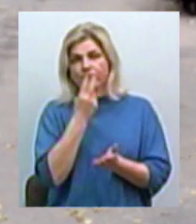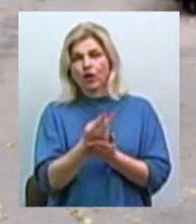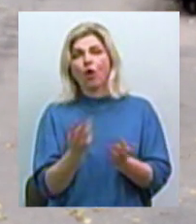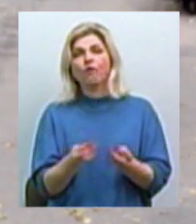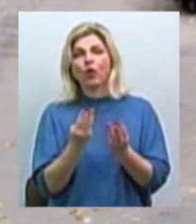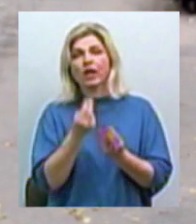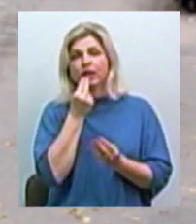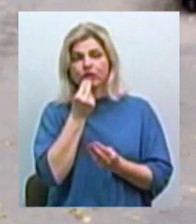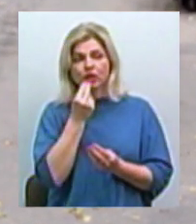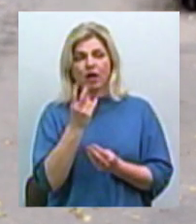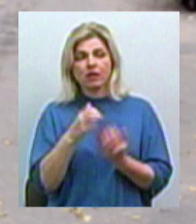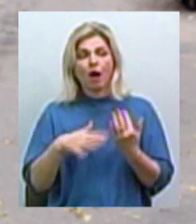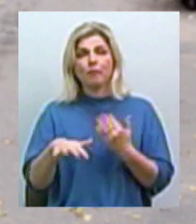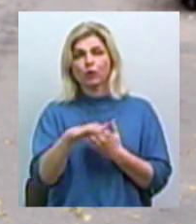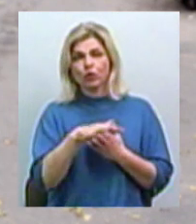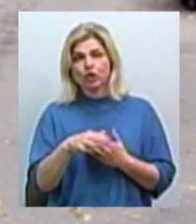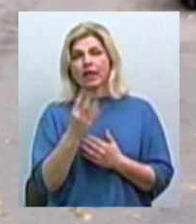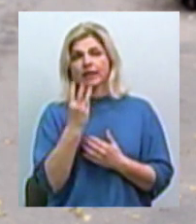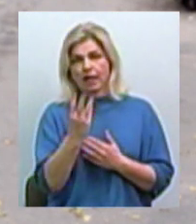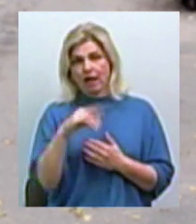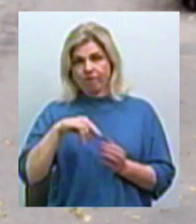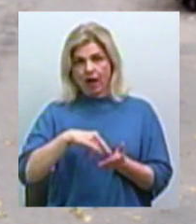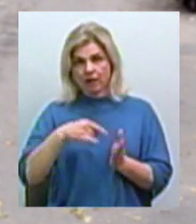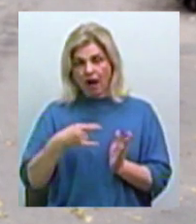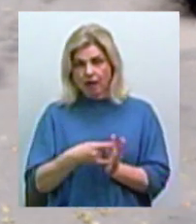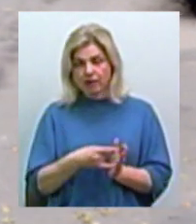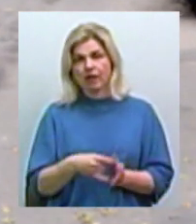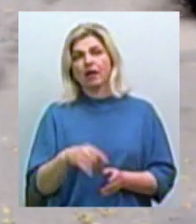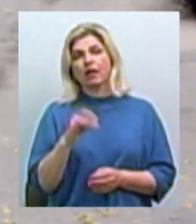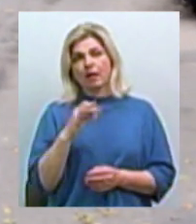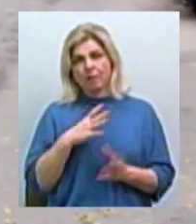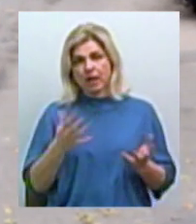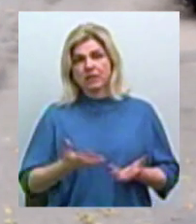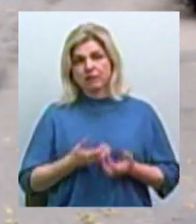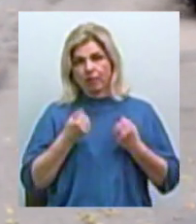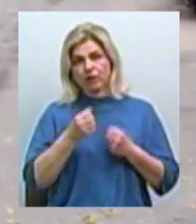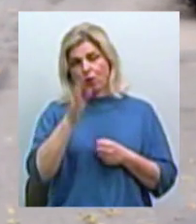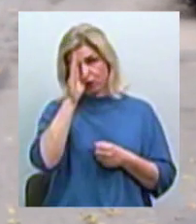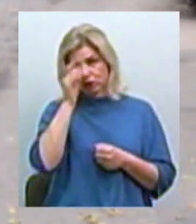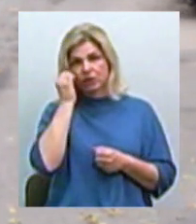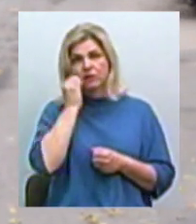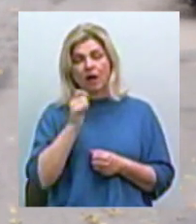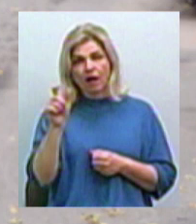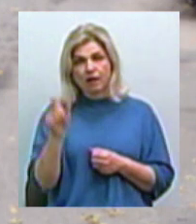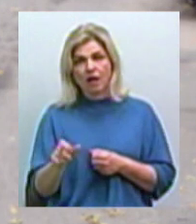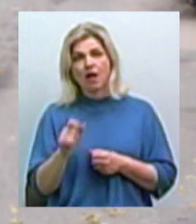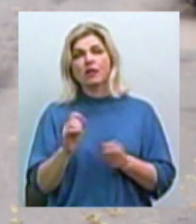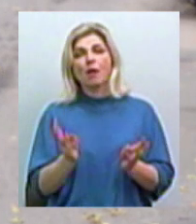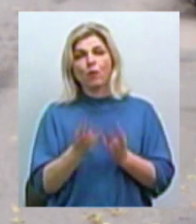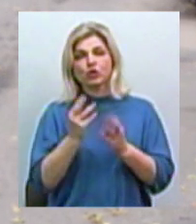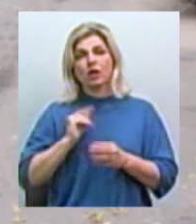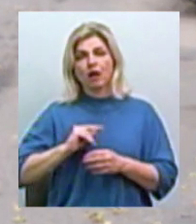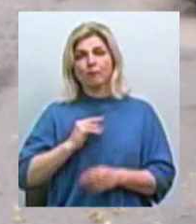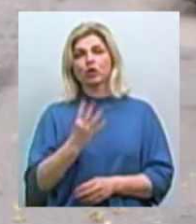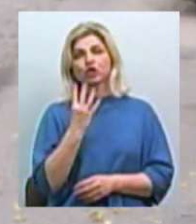на плиті на площі 1 м², було врятовано чоловіка на 43-го року народження. На пожежі працювала 4